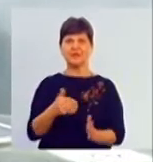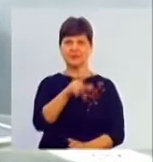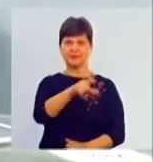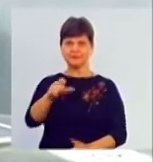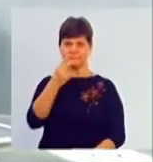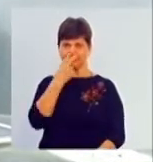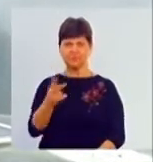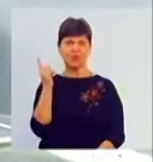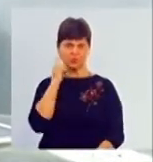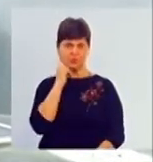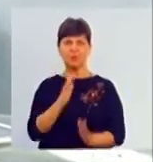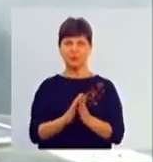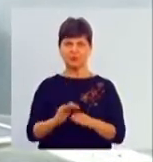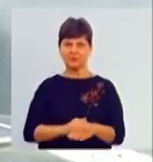ласка.